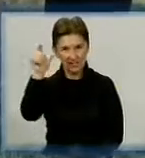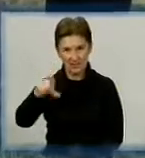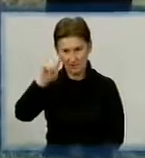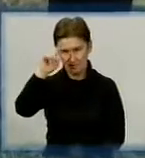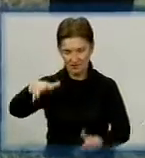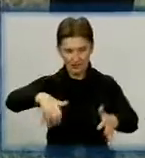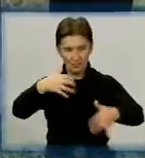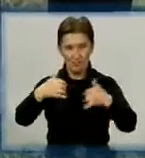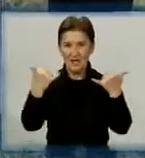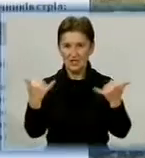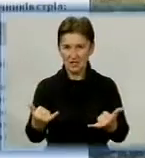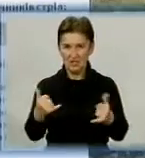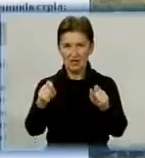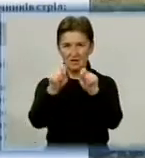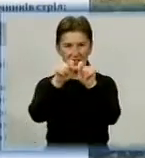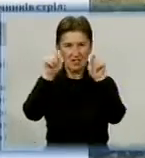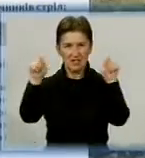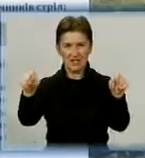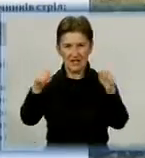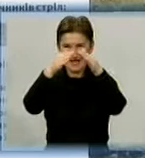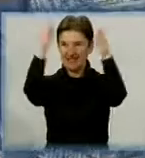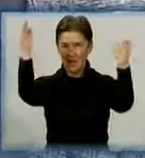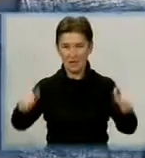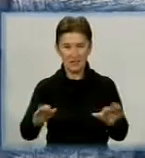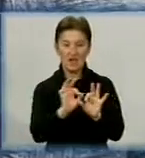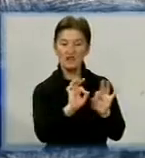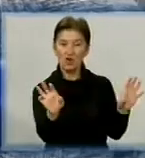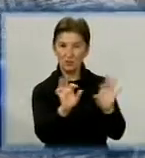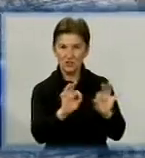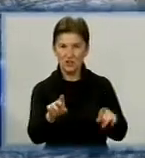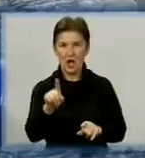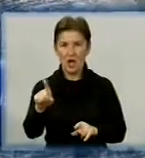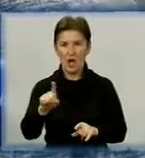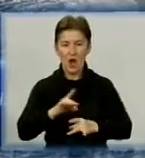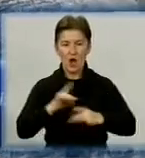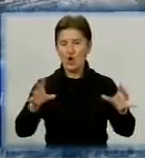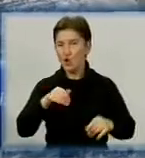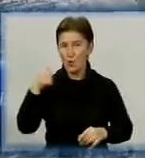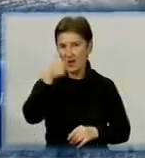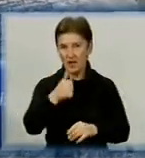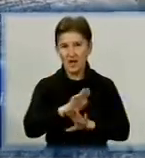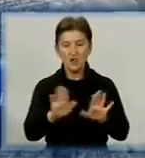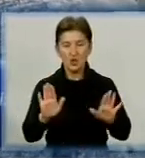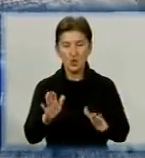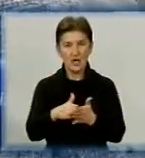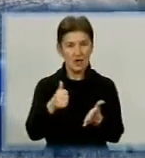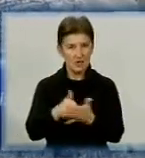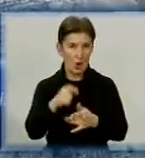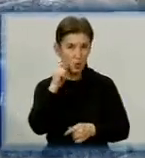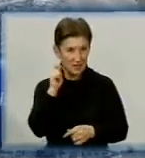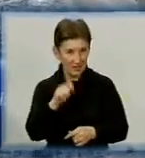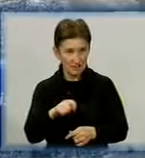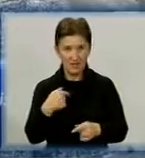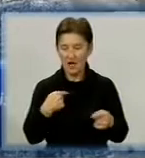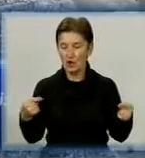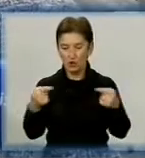на цьому місці урочисто відкрили інформаційний стенд. Цей юбілей, він має огромне значення не тільки для археологів України. Я